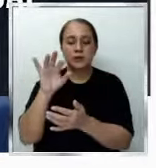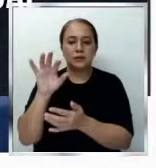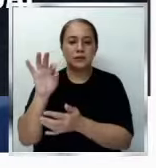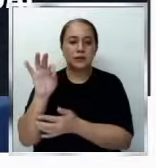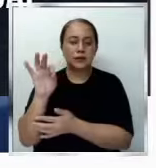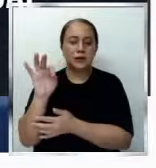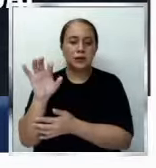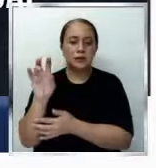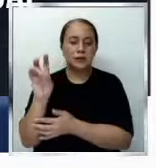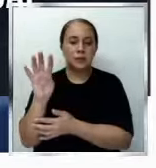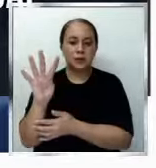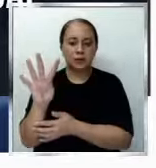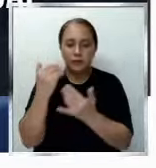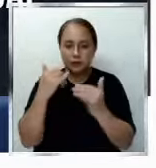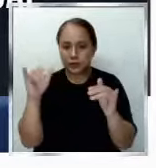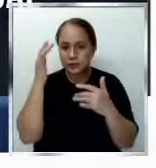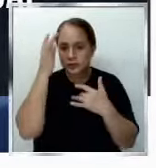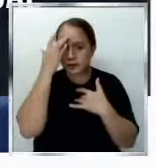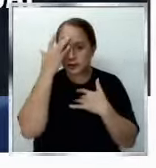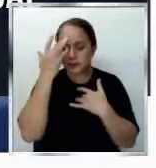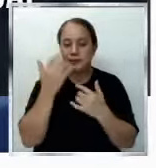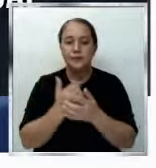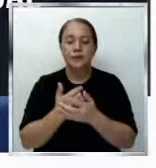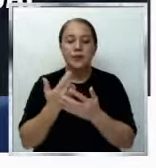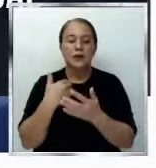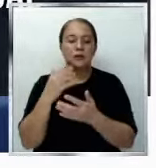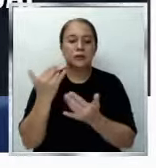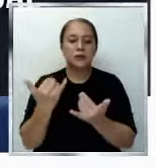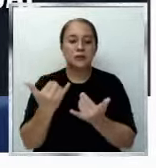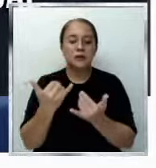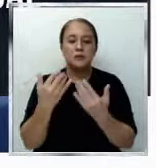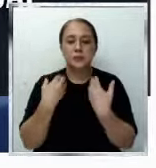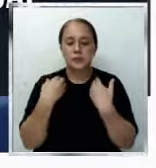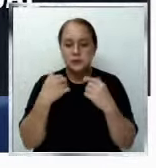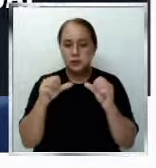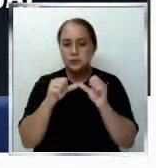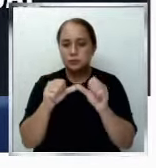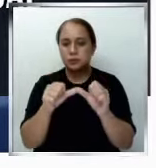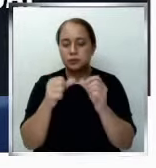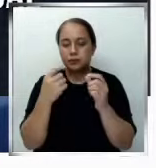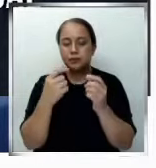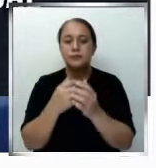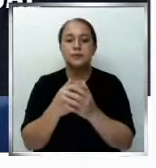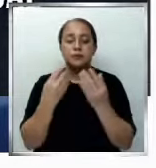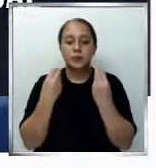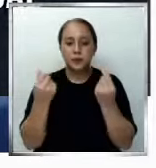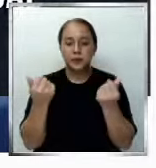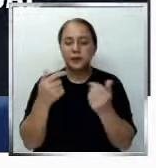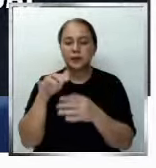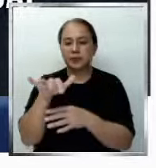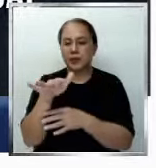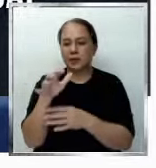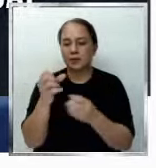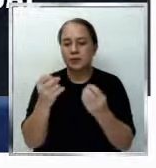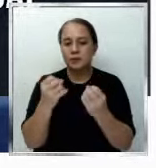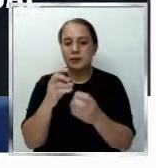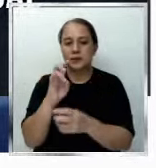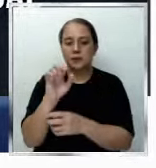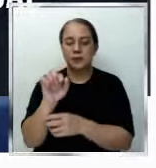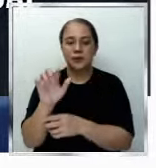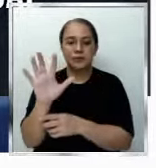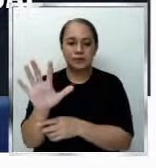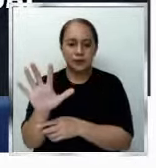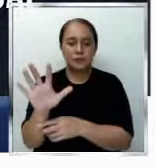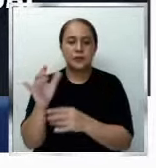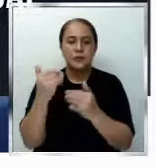39,974 ang active cases ngayon o yung mga nagpapagaling pa. Karamihan naman ay mild pero may 7.5% pa rin